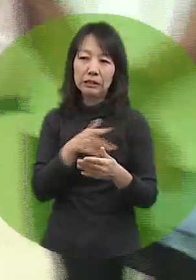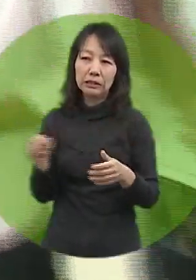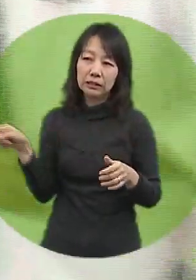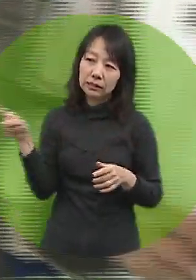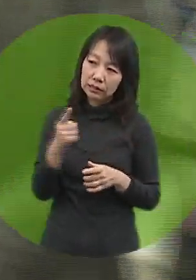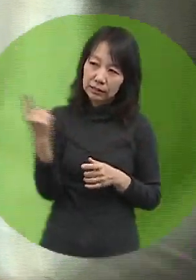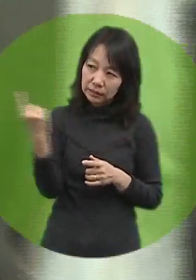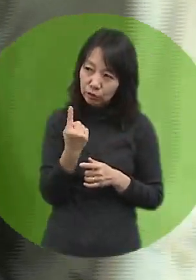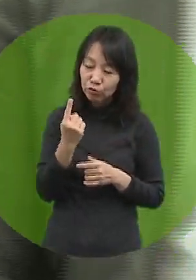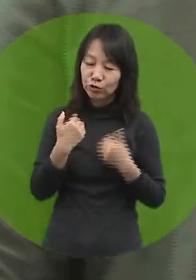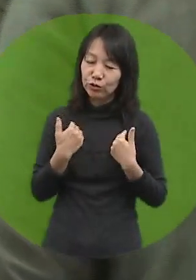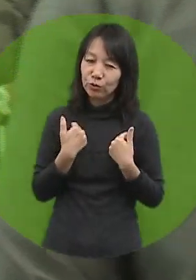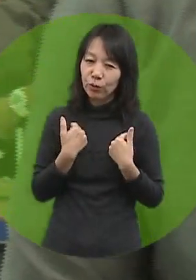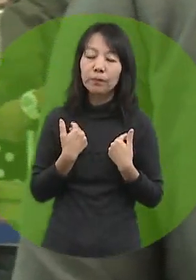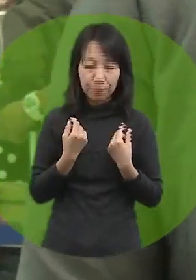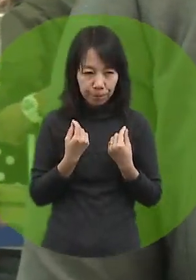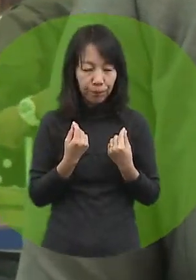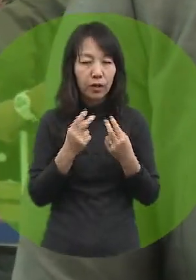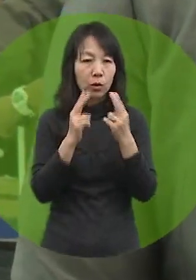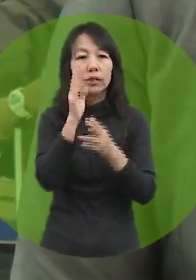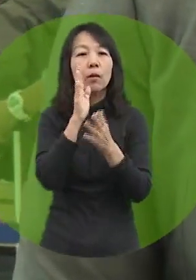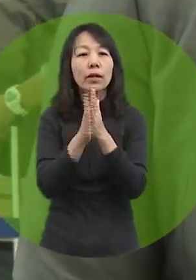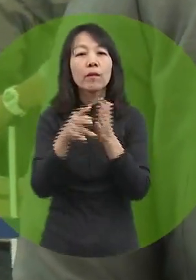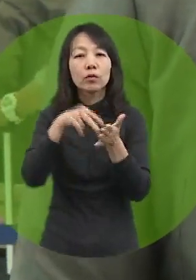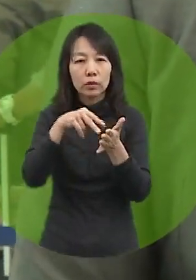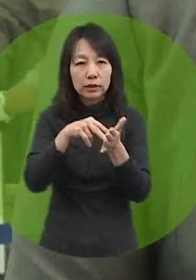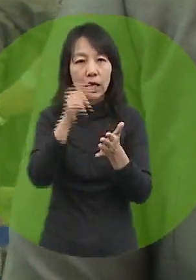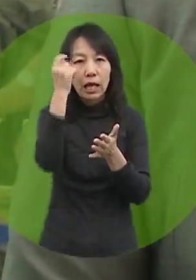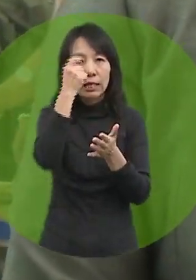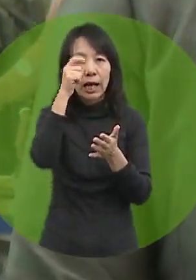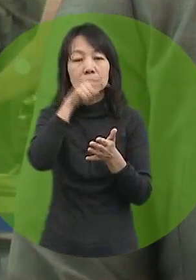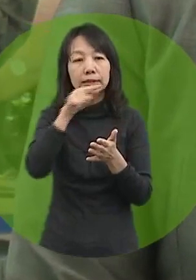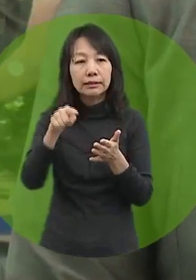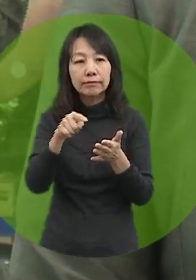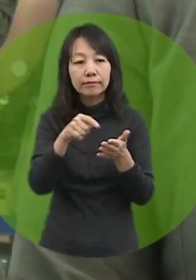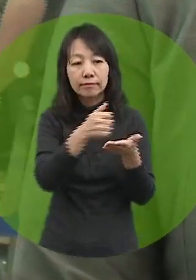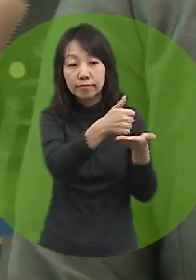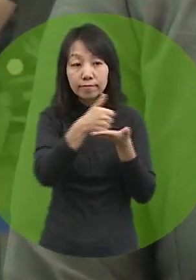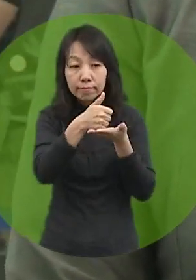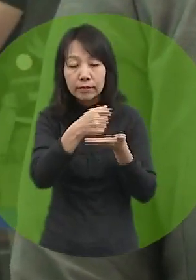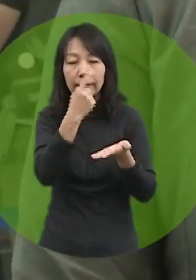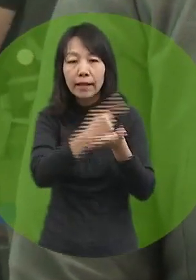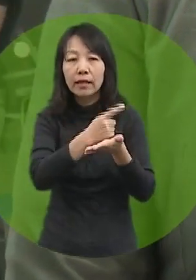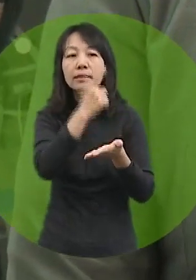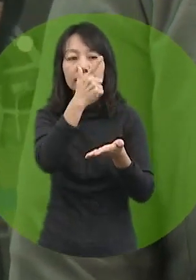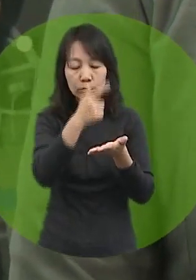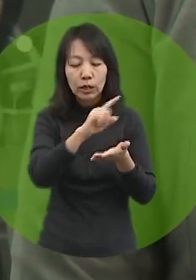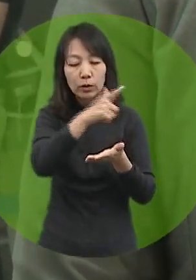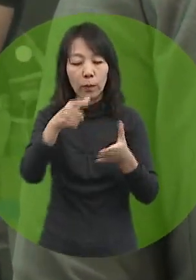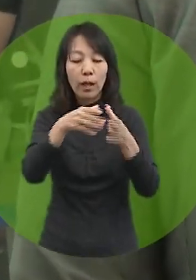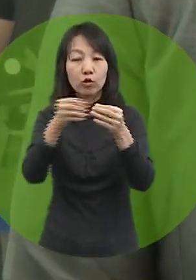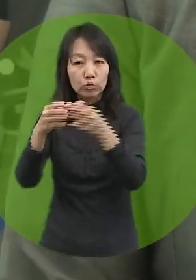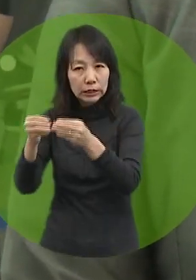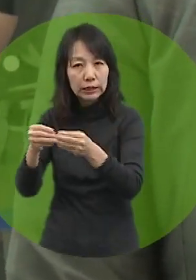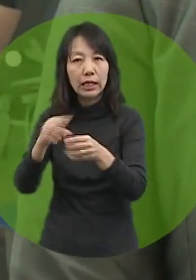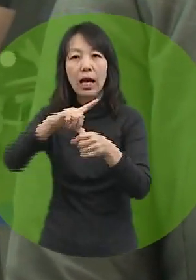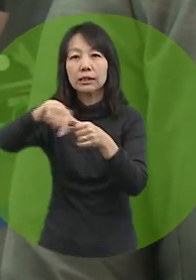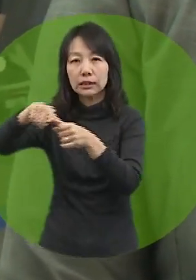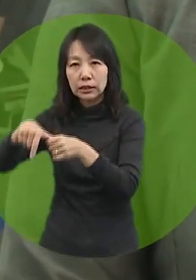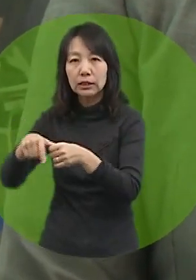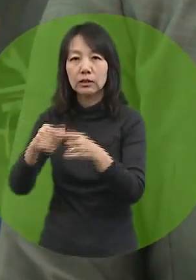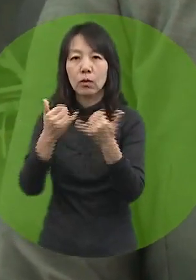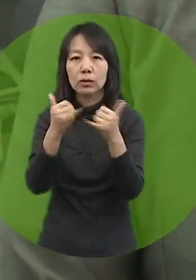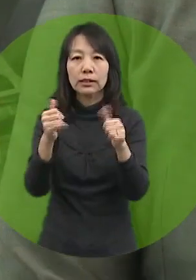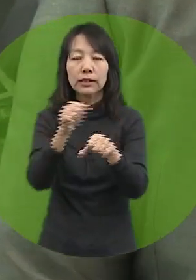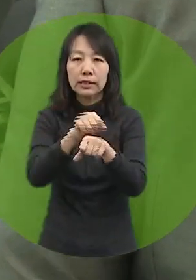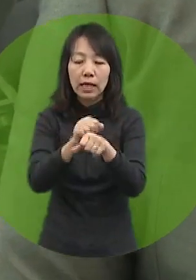ん、さらに県では外国人観光客の誘致だけではなく、さまざまな国や地域との人材交流事業も行